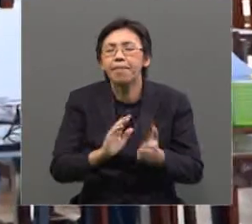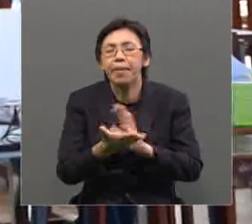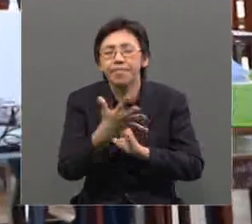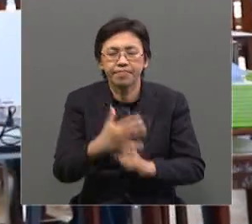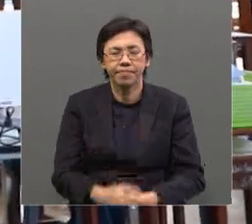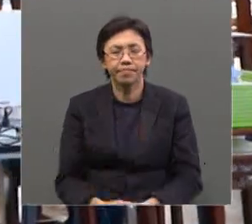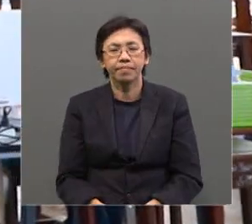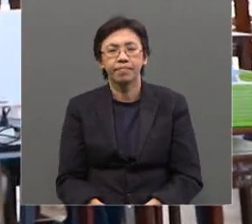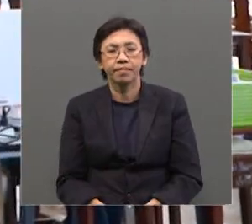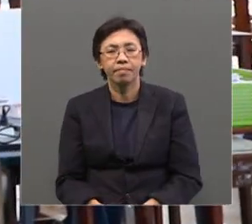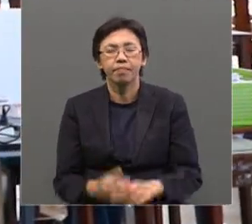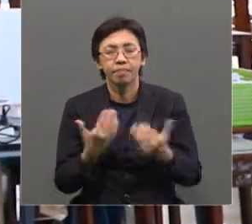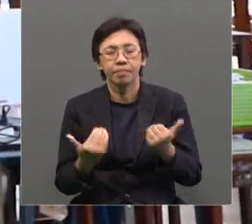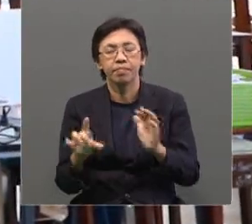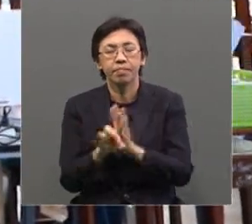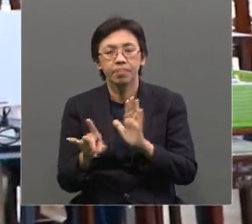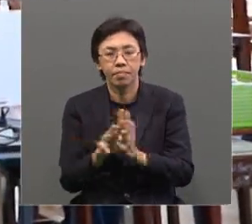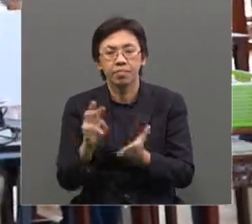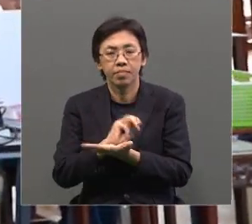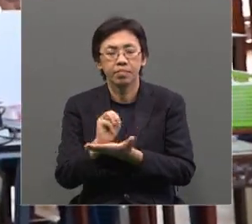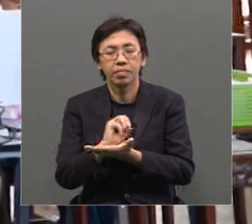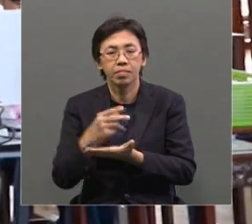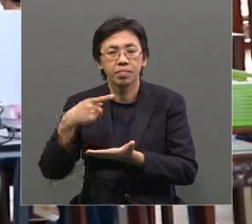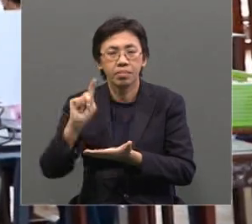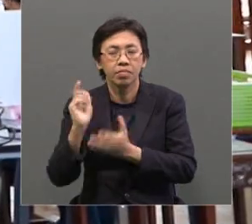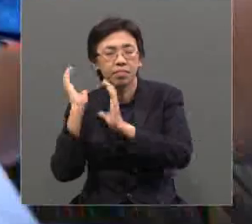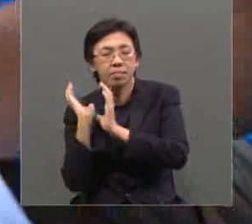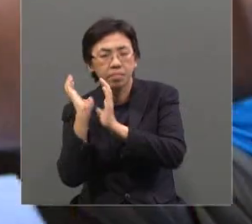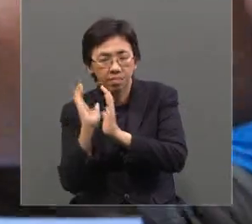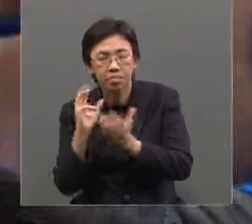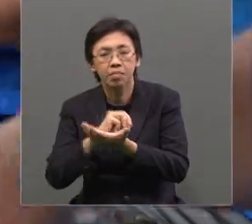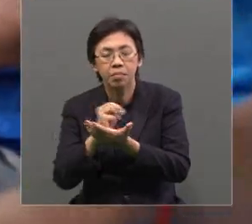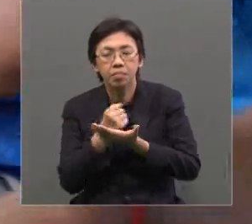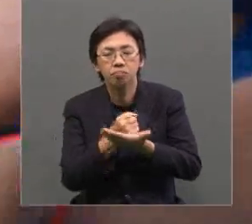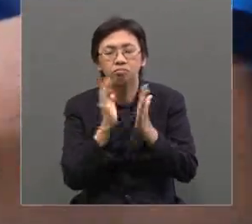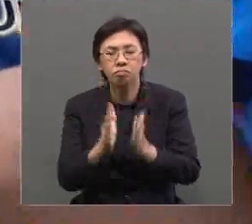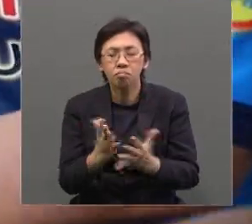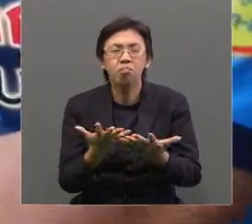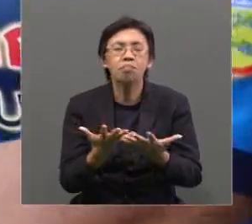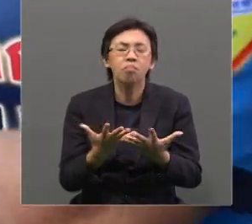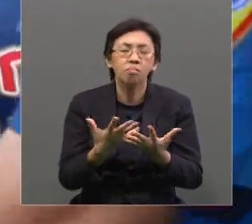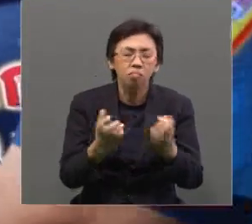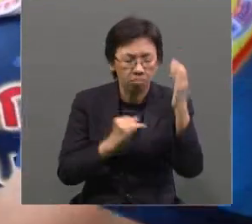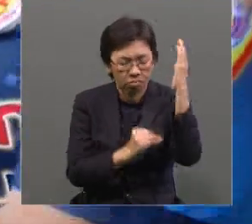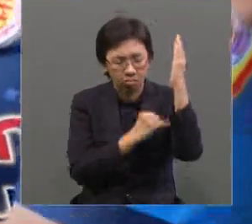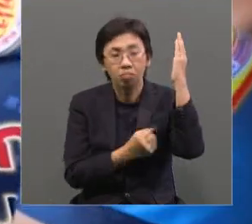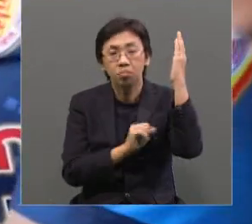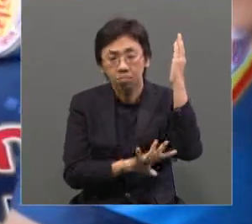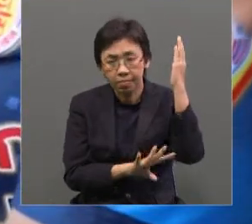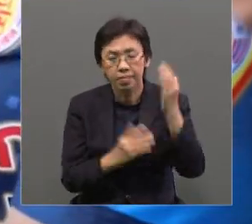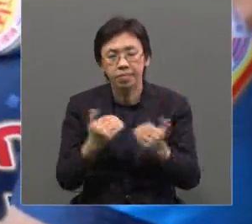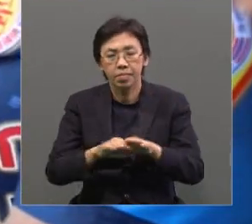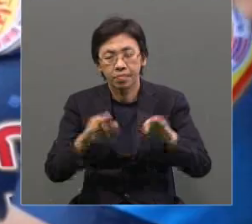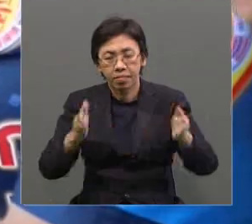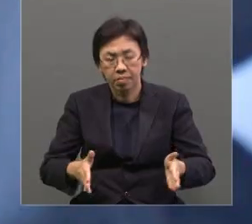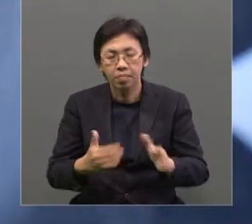ขณะเดียวกันนะคะวันนี้เป็นวันสุดท้ายที่ทางมูลนิธิปอเต็กตึงร่วมกับมูลนิธิสงเคราะห์ผู้ประสบภัย14จังหวัดตั้งโต๊ะเปิด